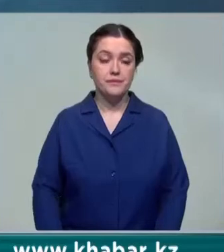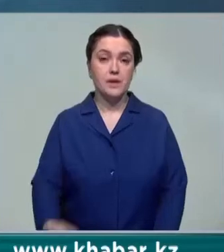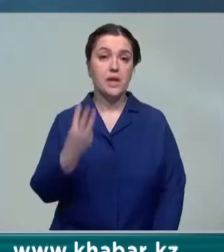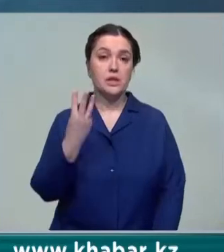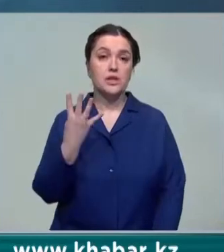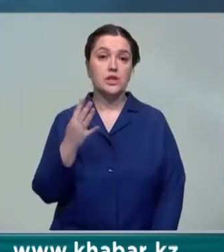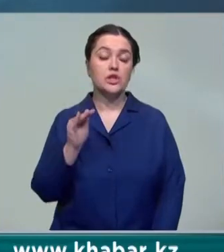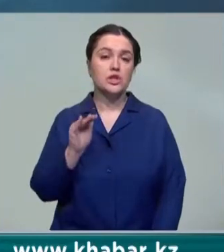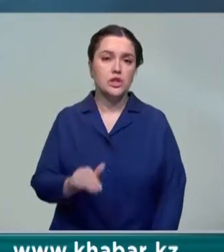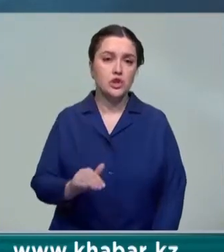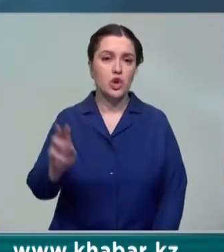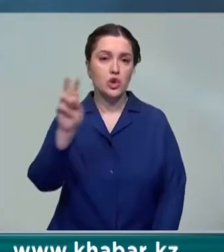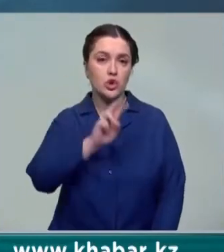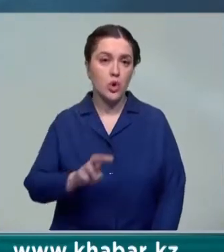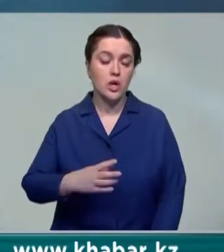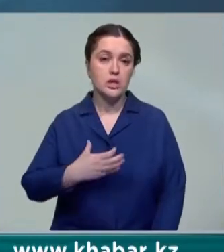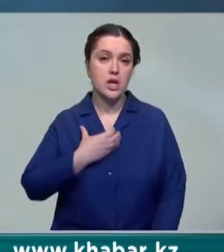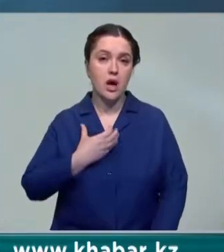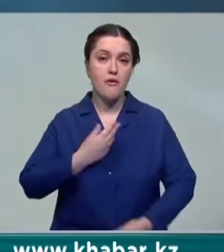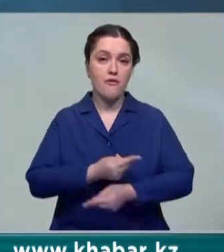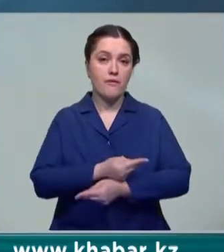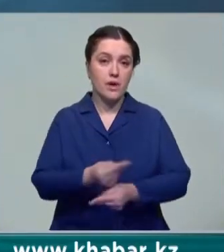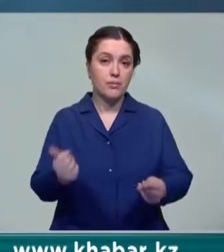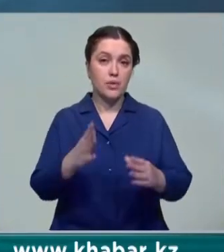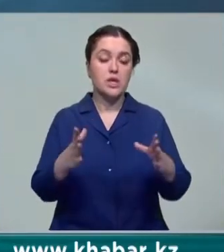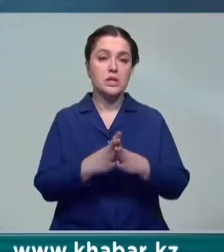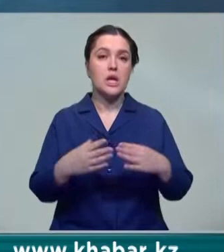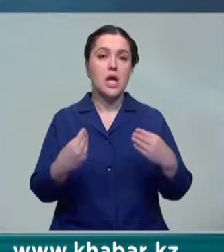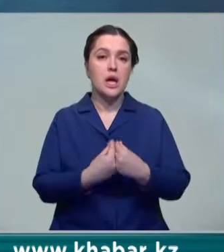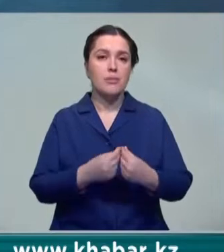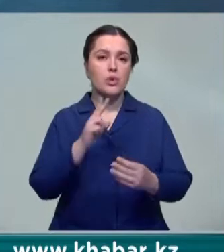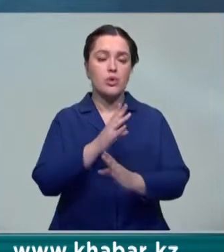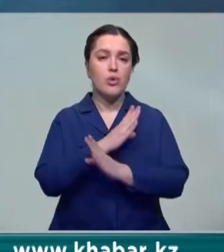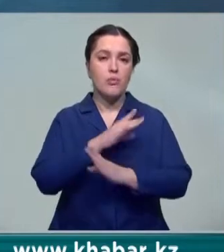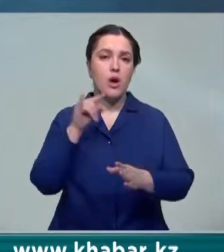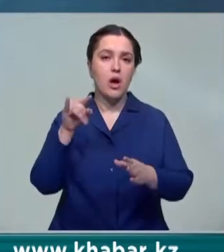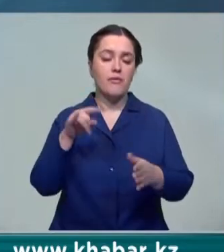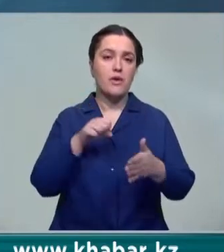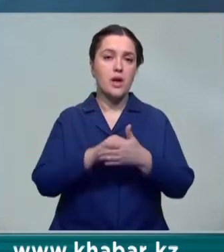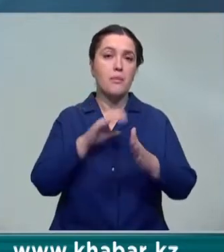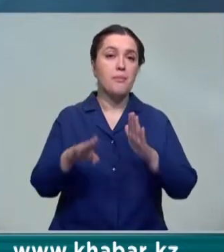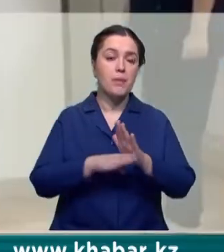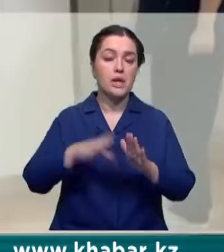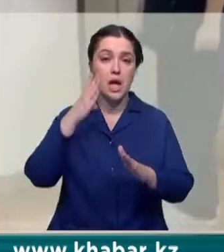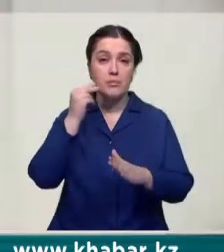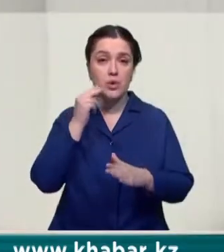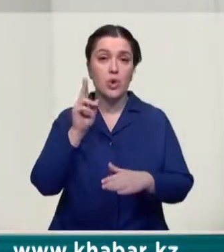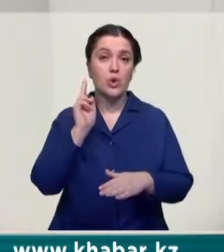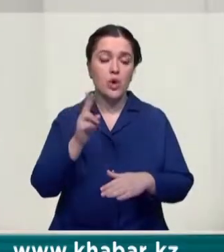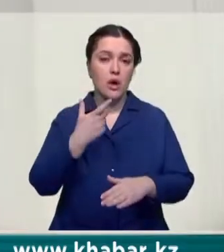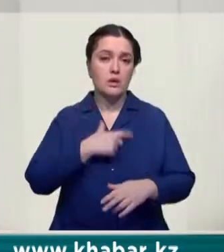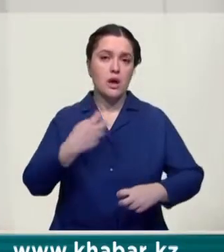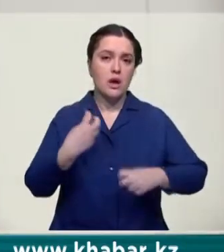Больше 34 тысяч долларов страховых выплат получат семьи погибших в авиакатастрофе под Алматы. Те, кто